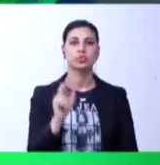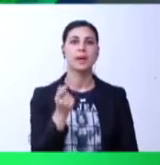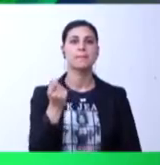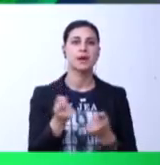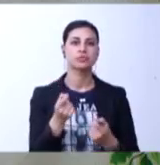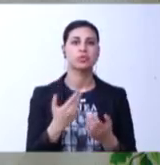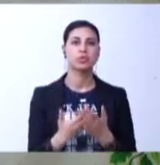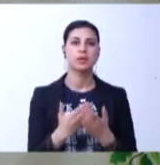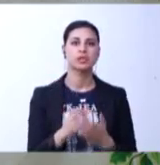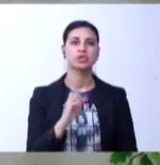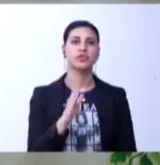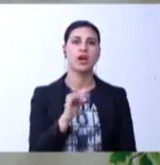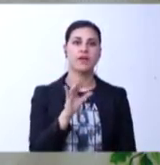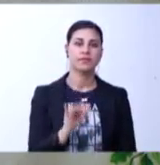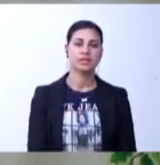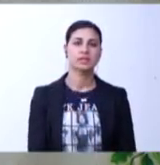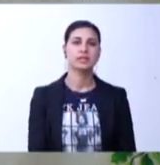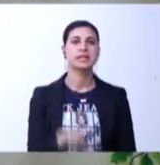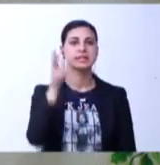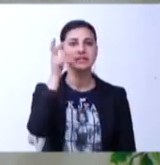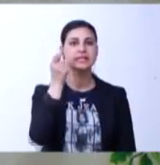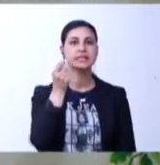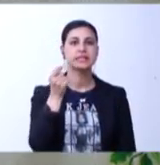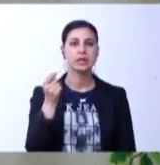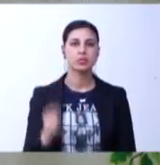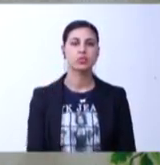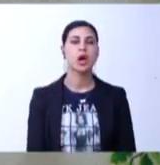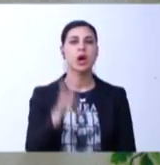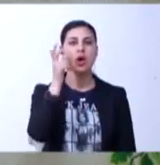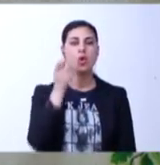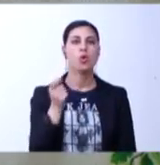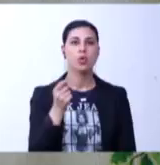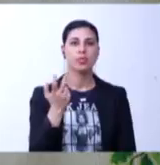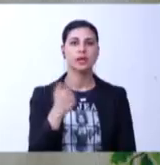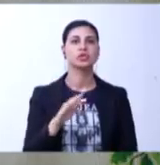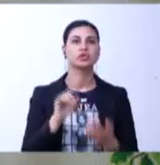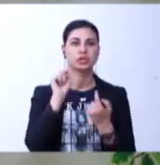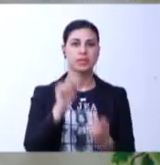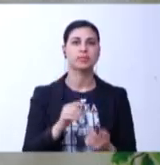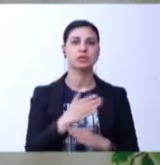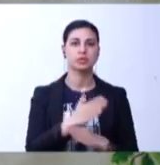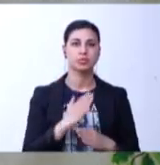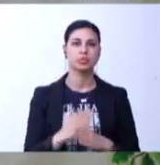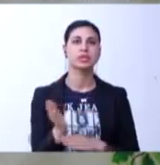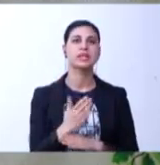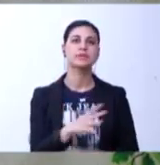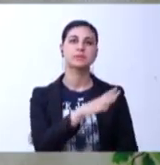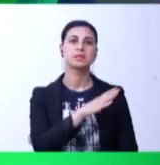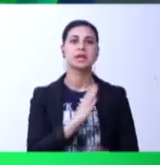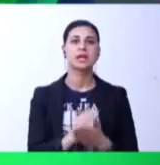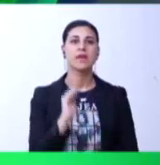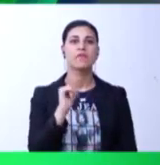მარცვლეული, მაგალითად ჭვავი, ციციბურა, ხორბალი, შესაბამისად პური. თევზი მდიდარი